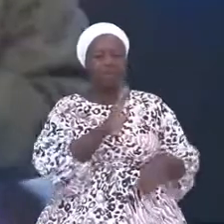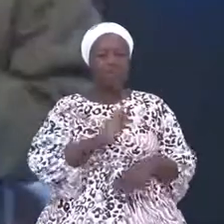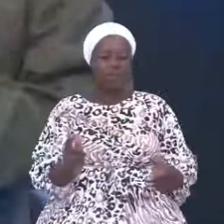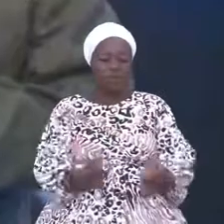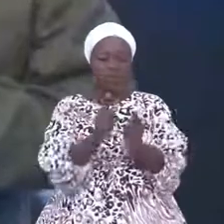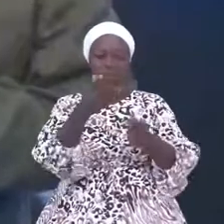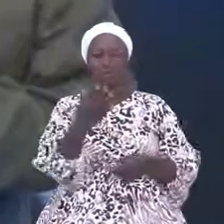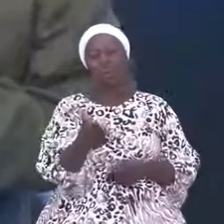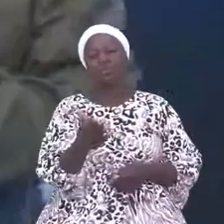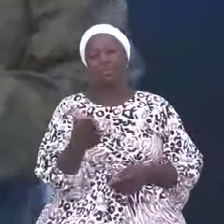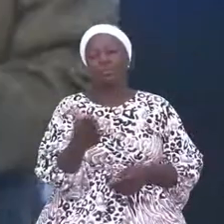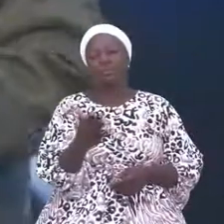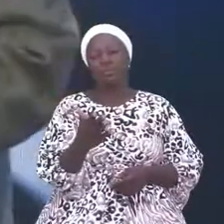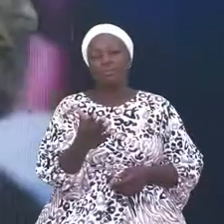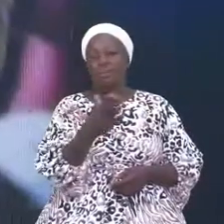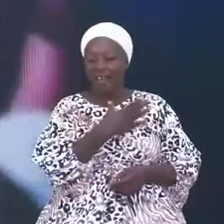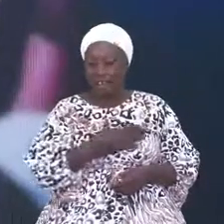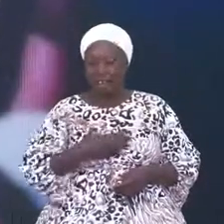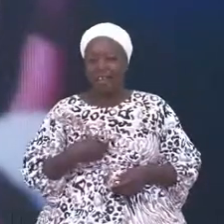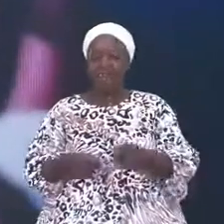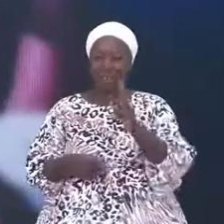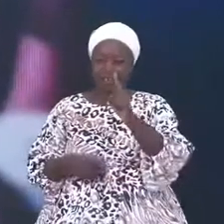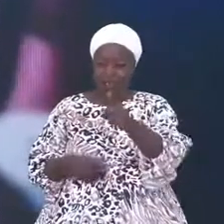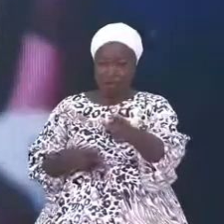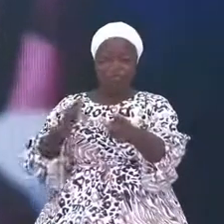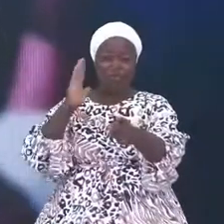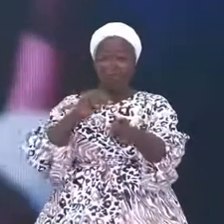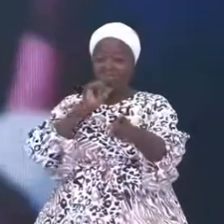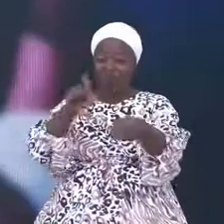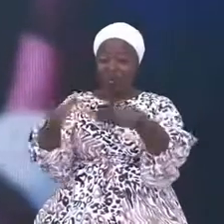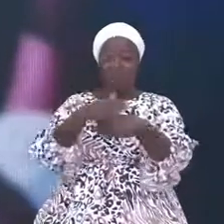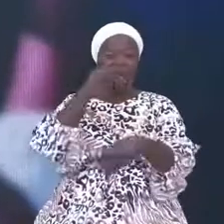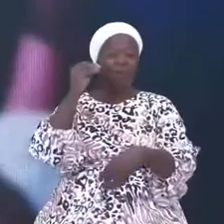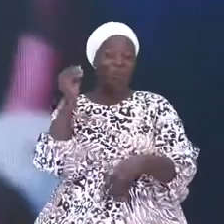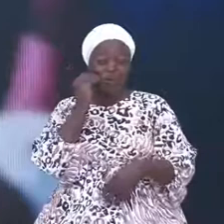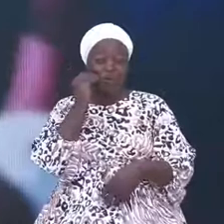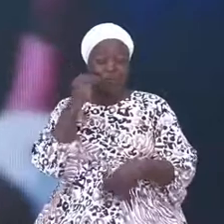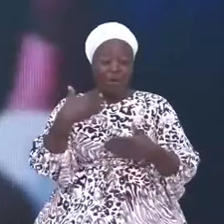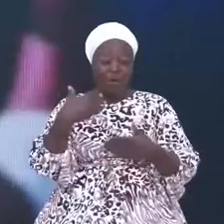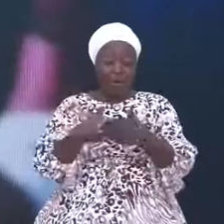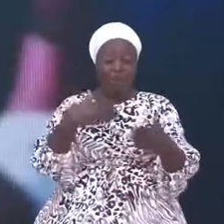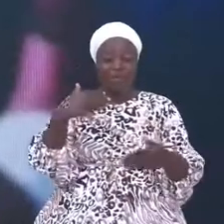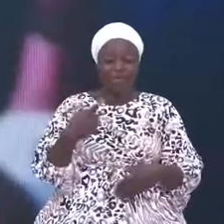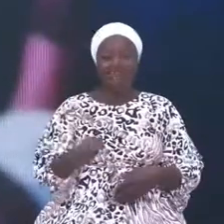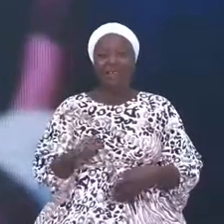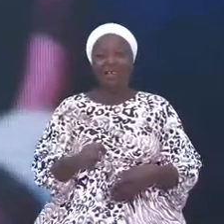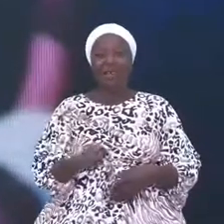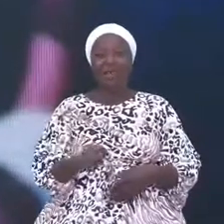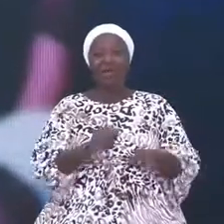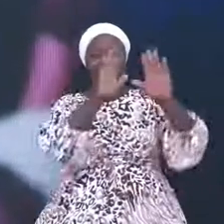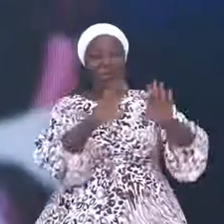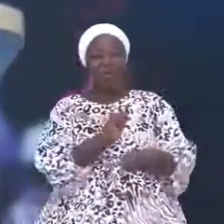lui, le miracle de la miséricorde te rencontrera là-bas. et tu ne vas pas repartir à